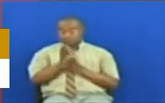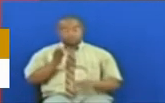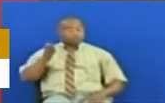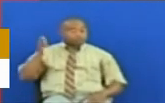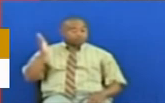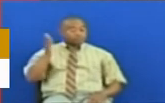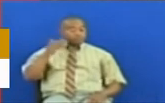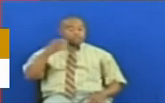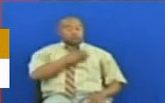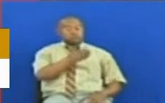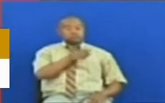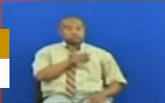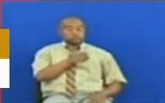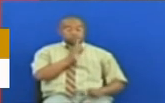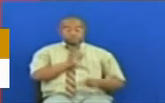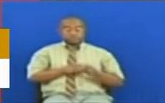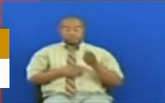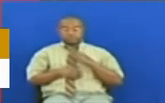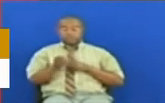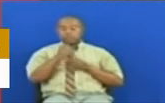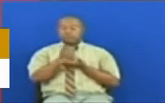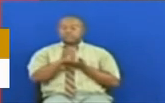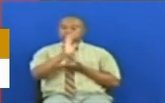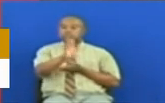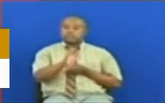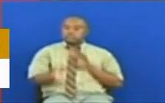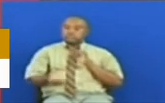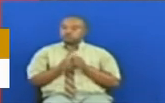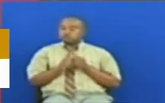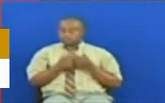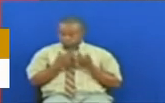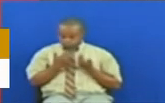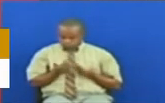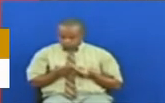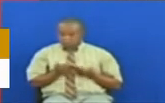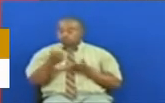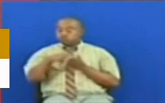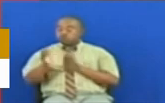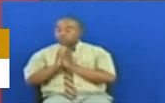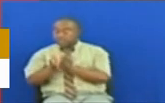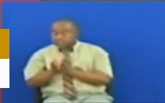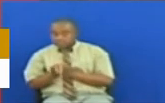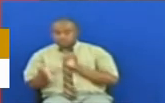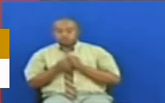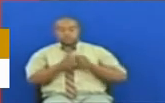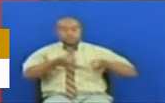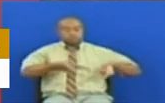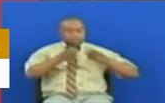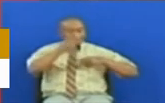wa bajeti yake kwamba swala la bandari, swala la ununuzi wa meli, vyote vimezungumzwa kwa undani